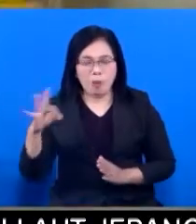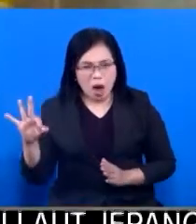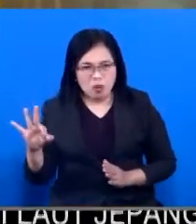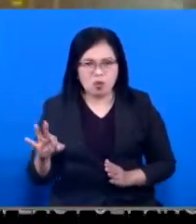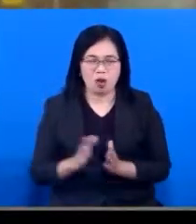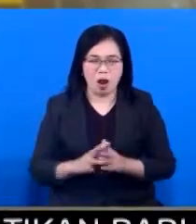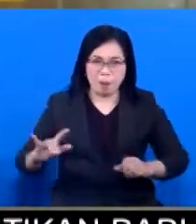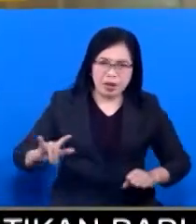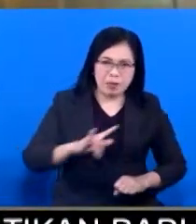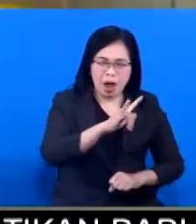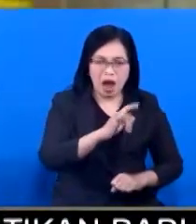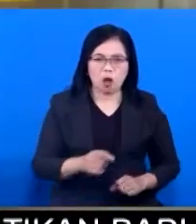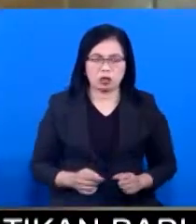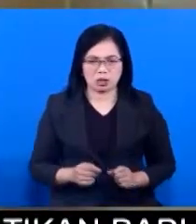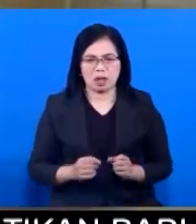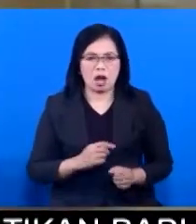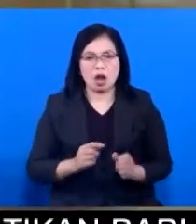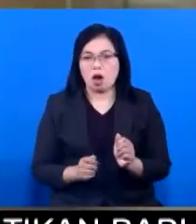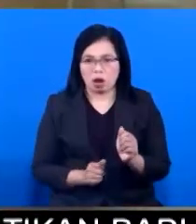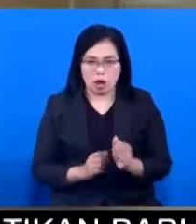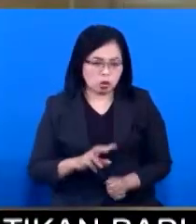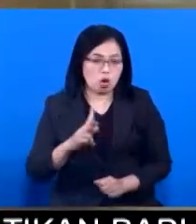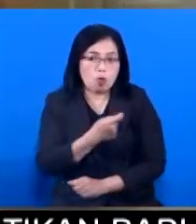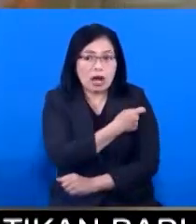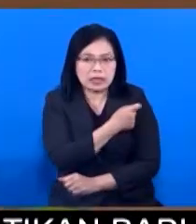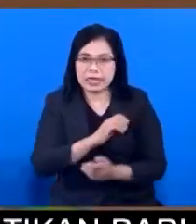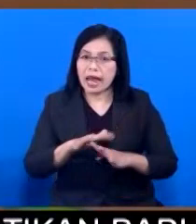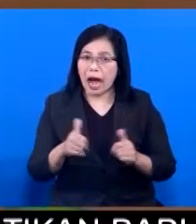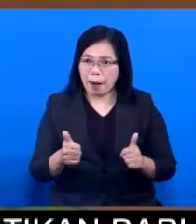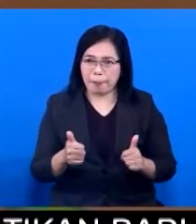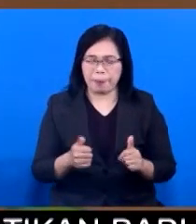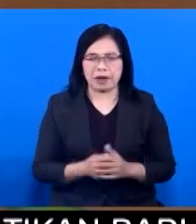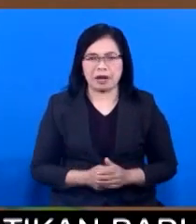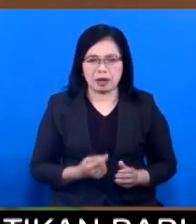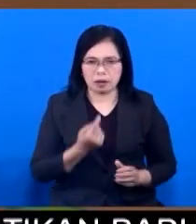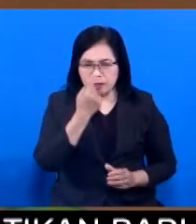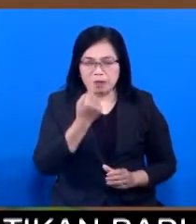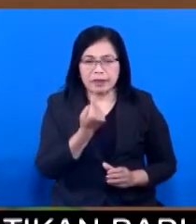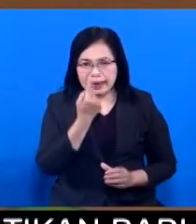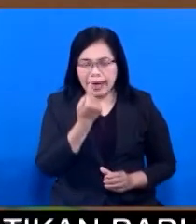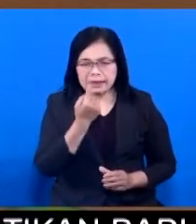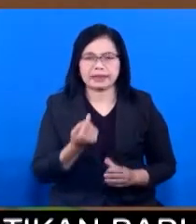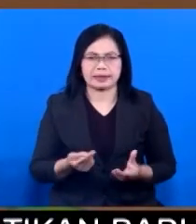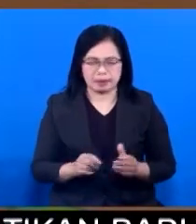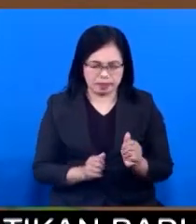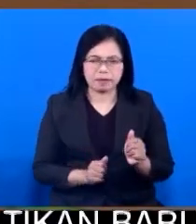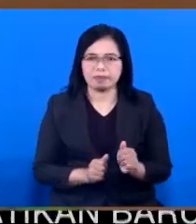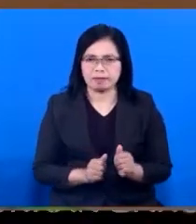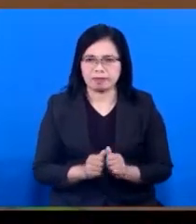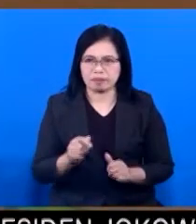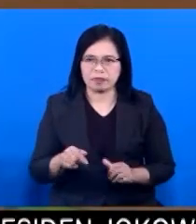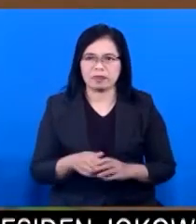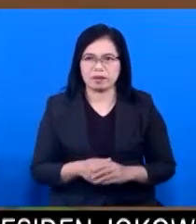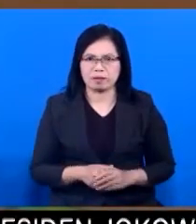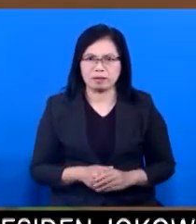dosis lengkap bagi seluruh calon penumpang pesawat. Untuk trafik penumpang memang kembali lagi setiap akhir pekan itu akan